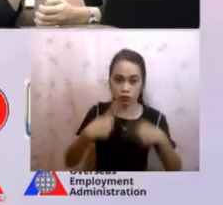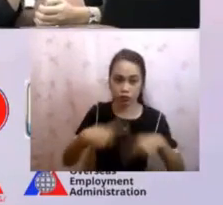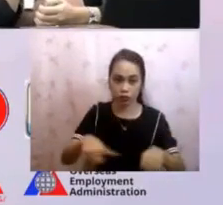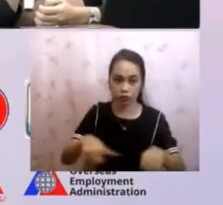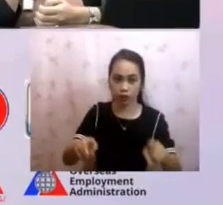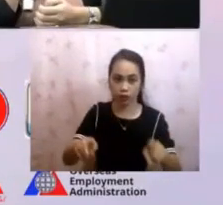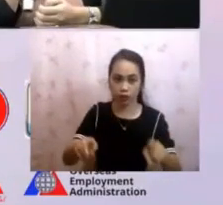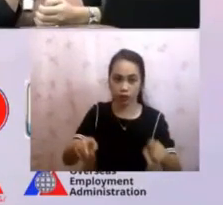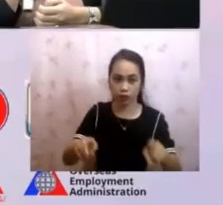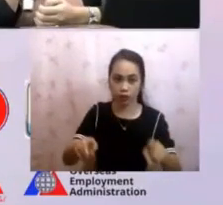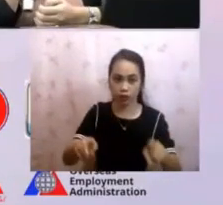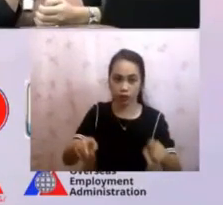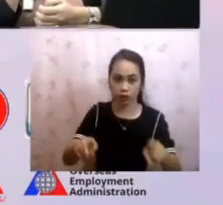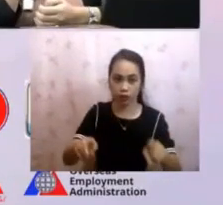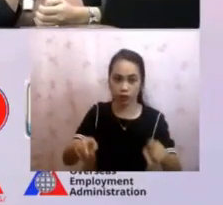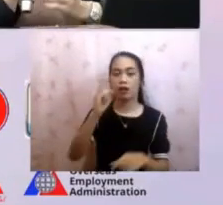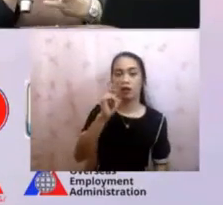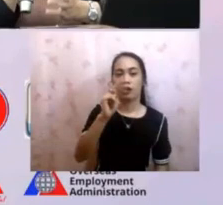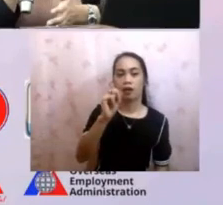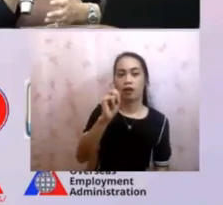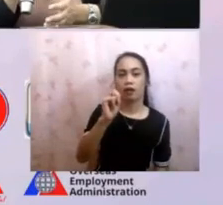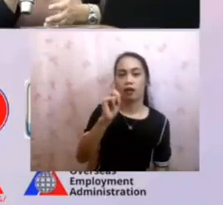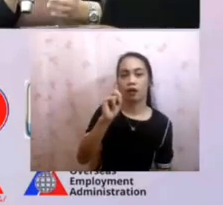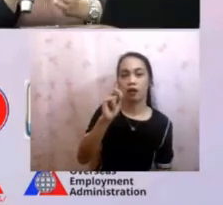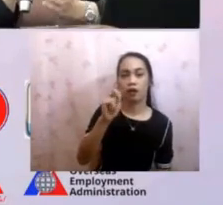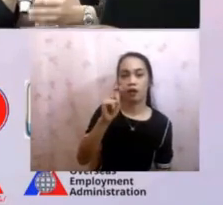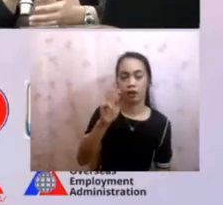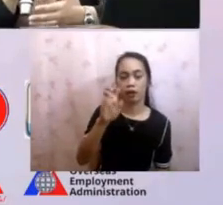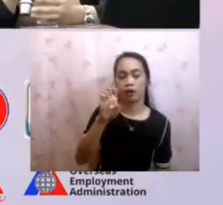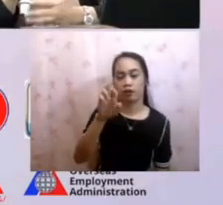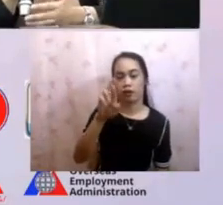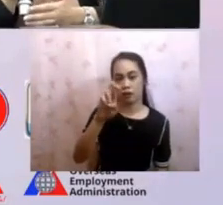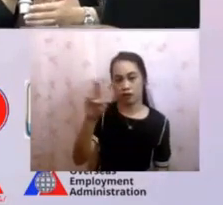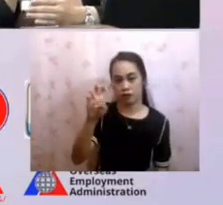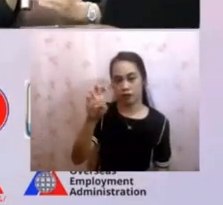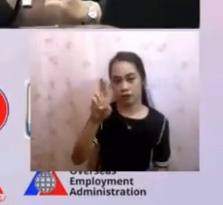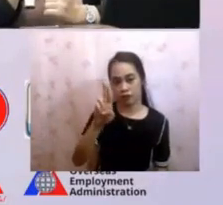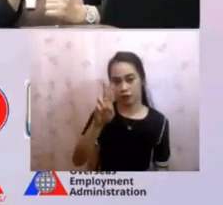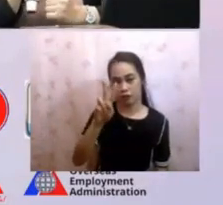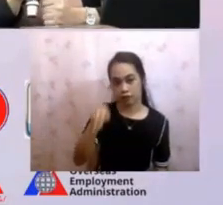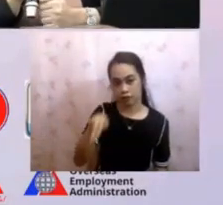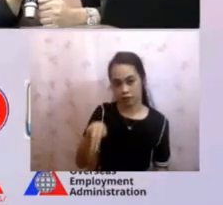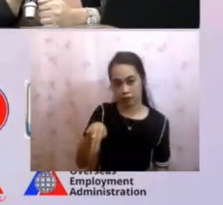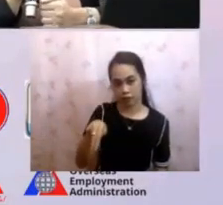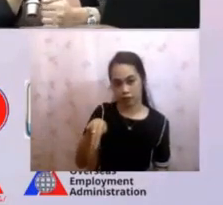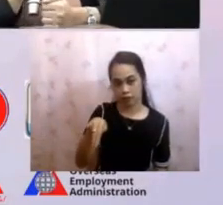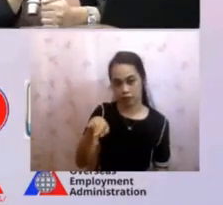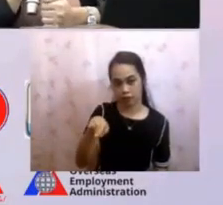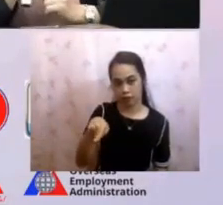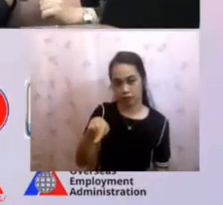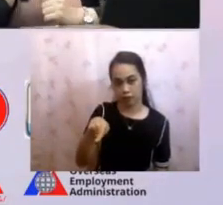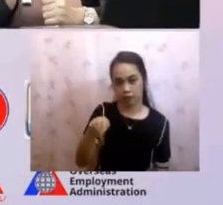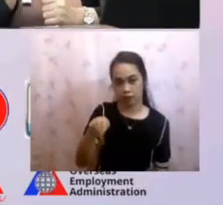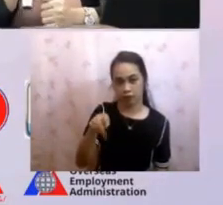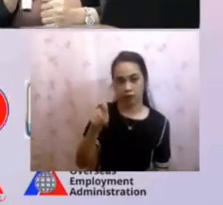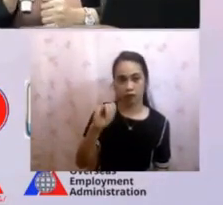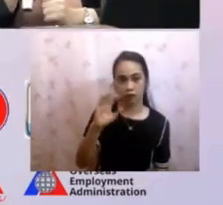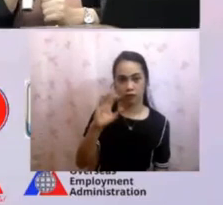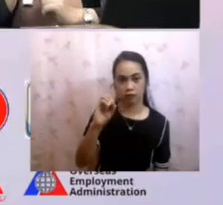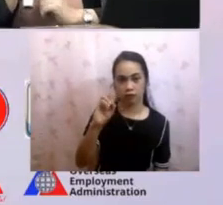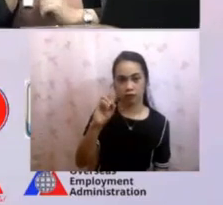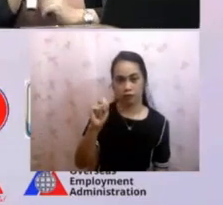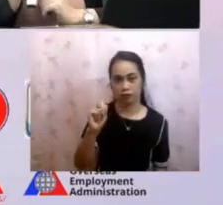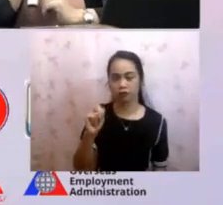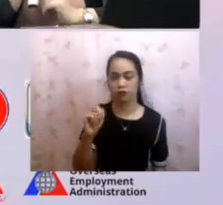are times nga while nag-talk ka, may interrupt gina ang interviewer just for clarifications, for questions, and so on. So stay still